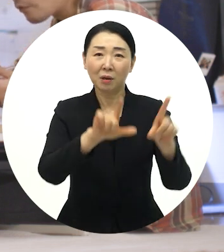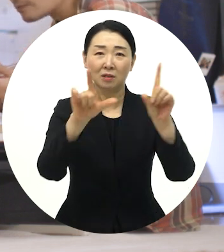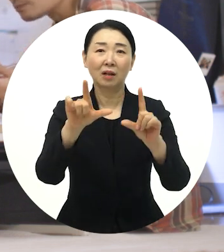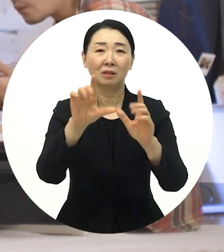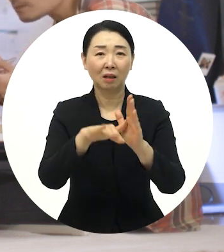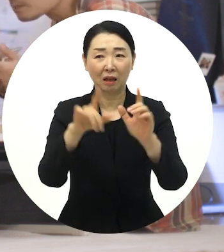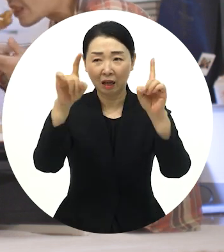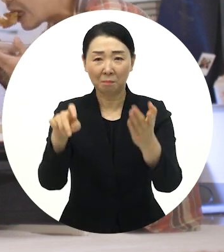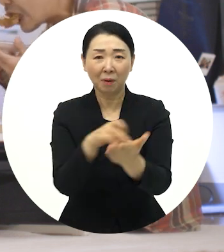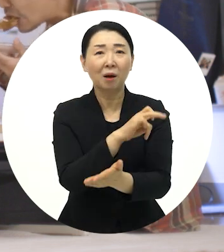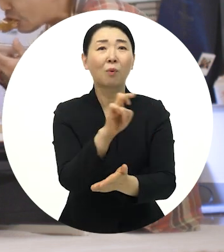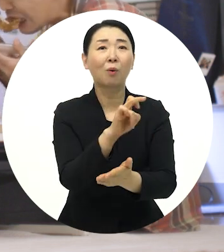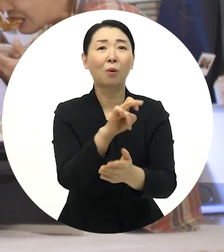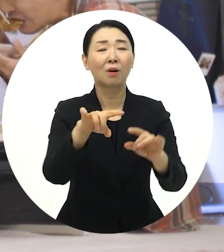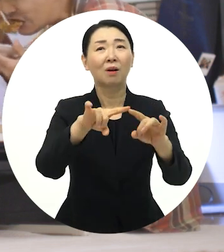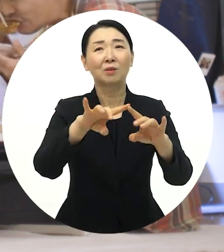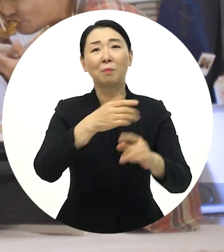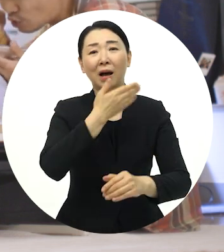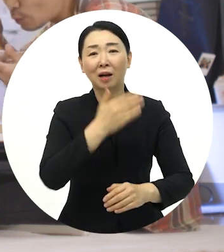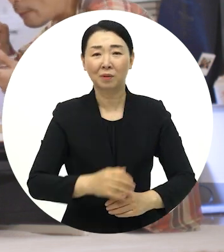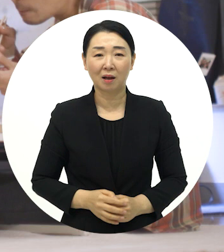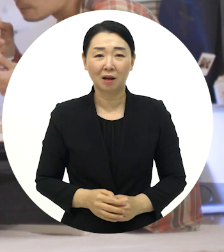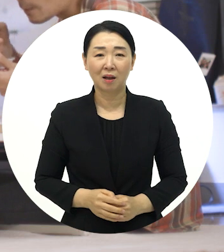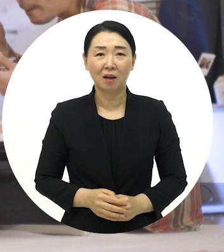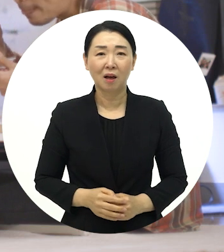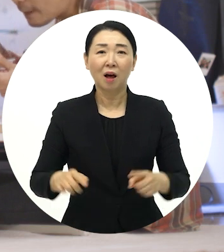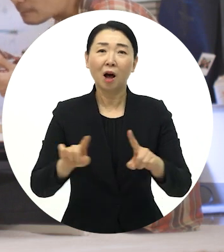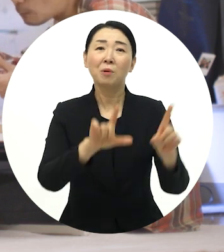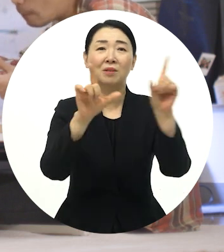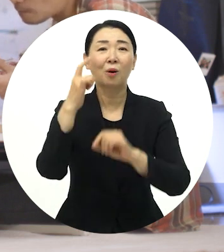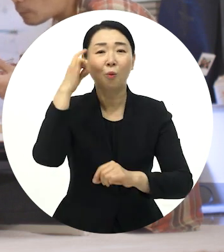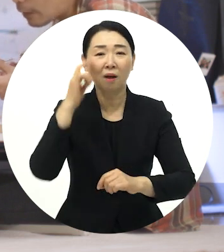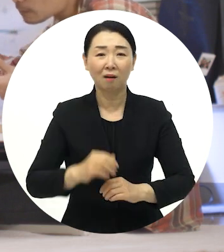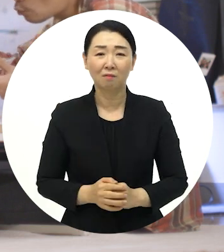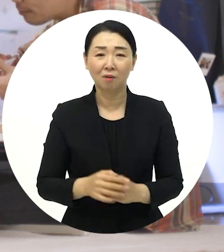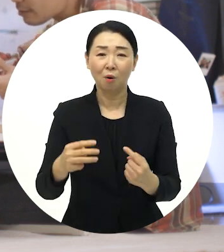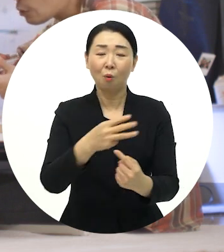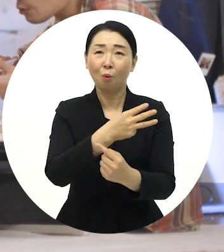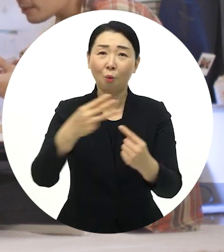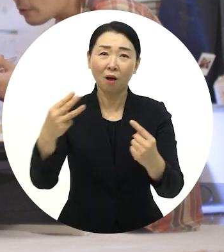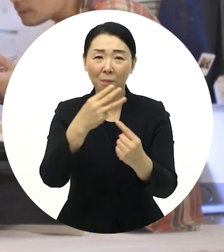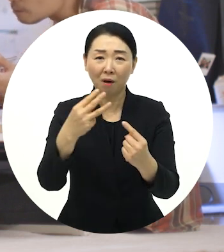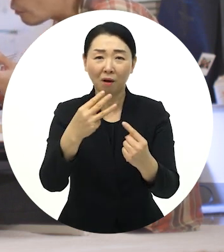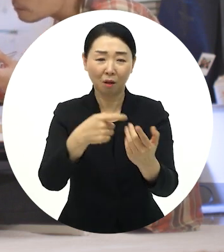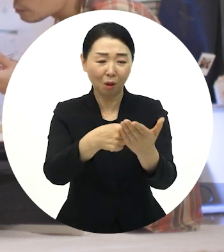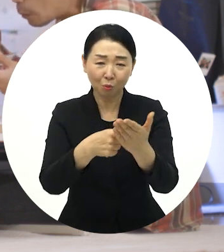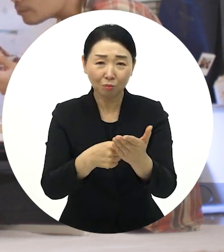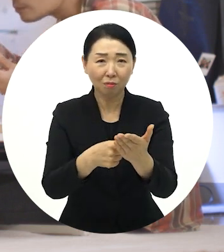찍어서 카톡으로 보내? 아, 전파 낭비다, 전파 낭비. 이럴 거면 같이 왜 살아? 어? 와이프는 데이트 오면 안